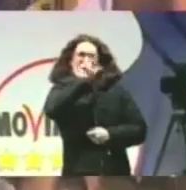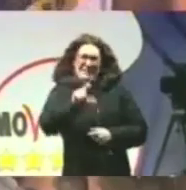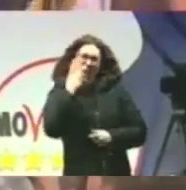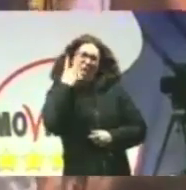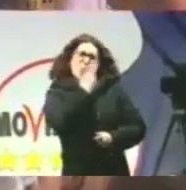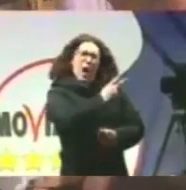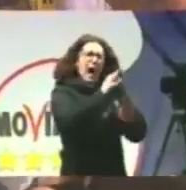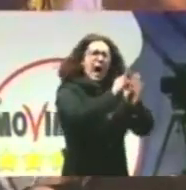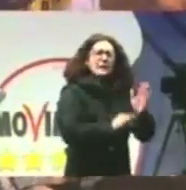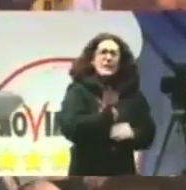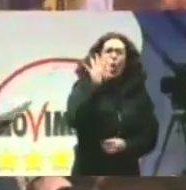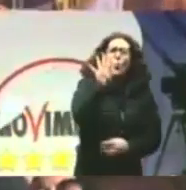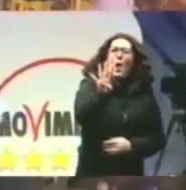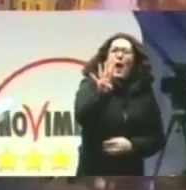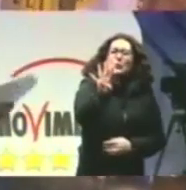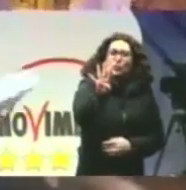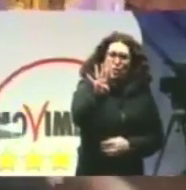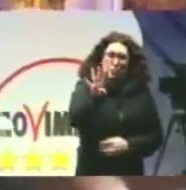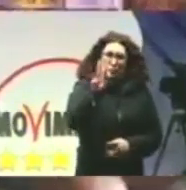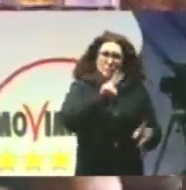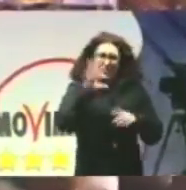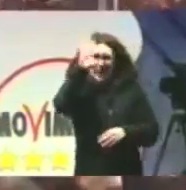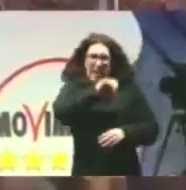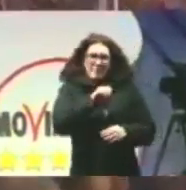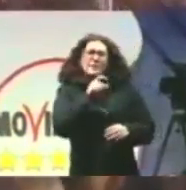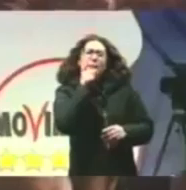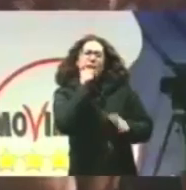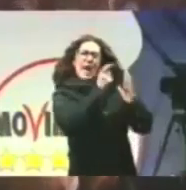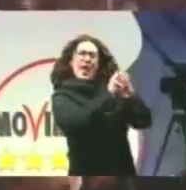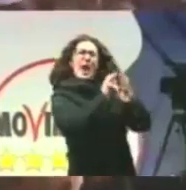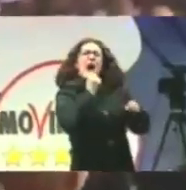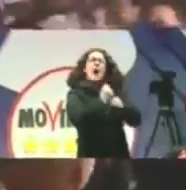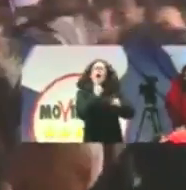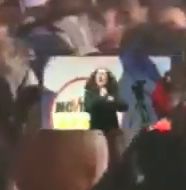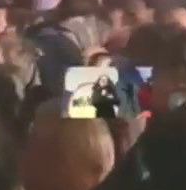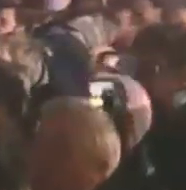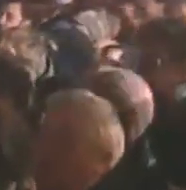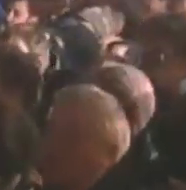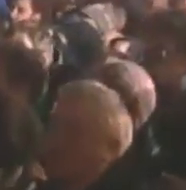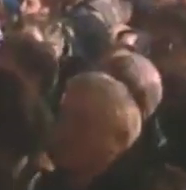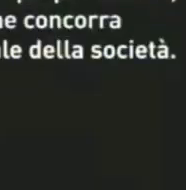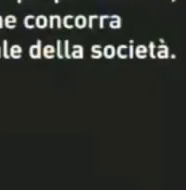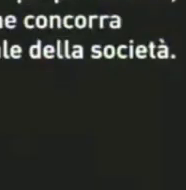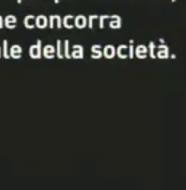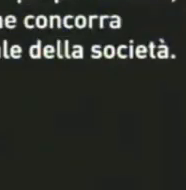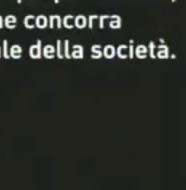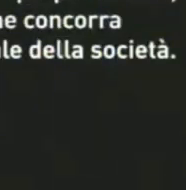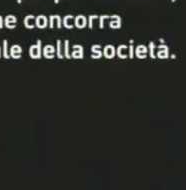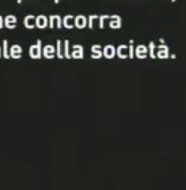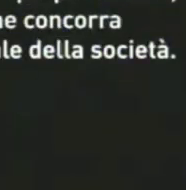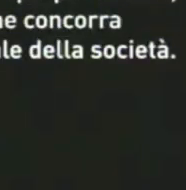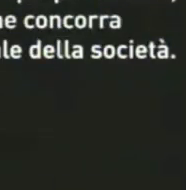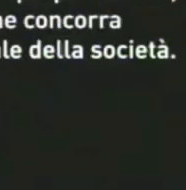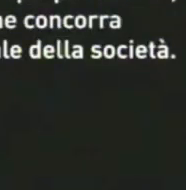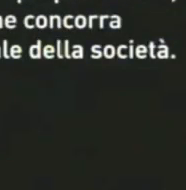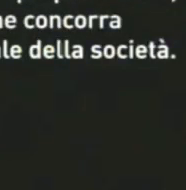articolo 4 per capire la parola lavoro, che cosa significa nell'Italia del febbraio